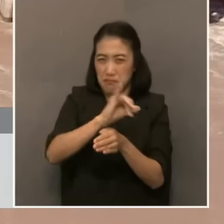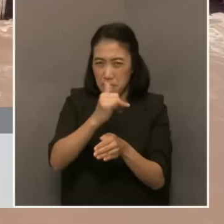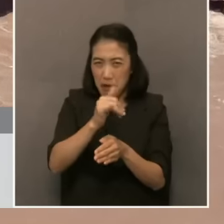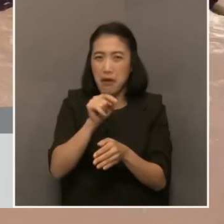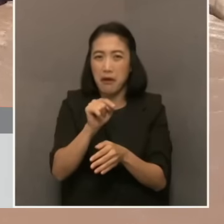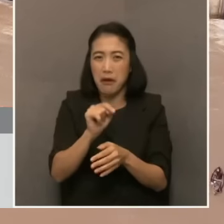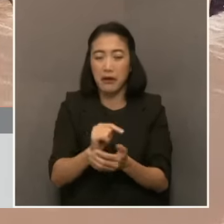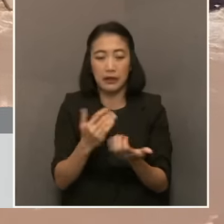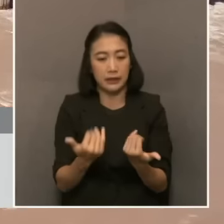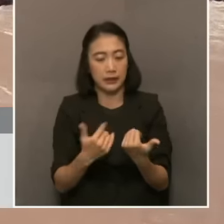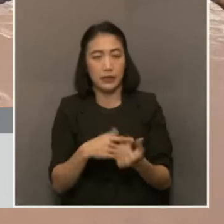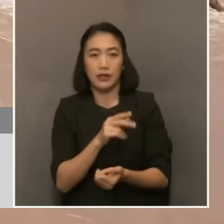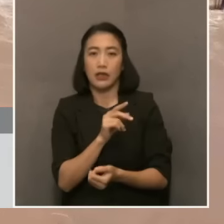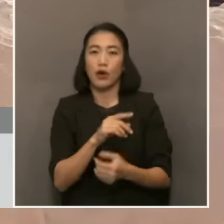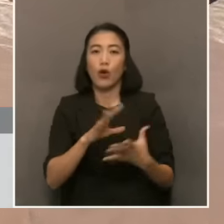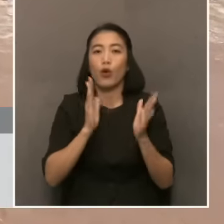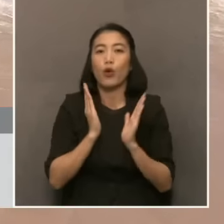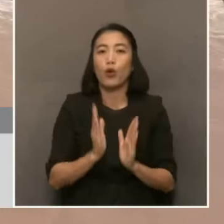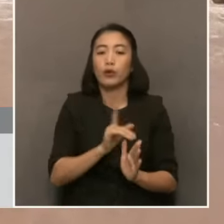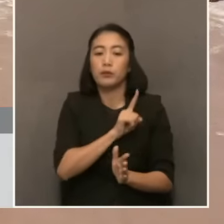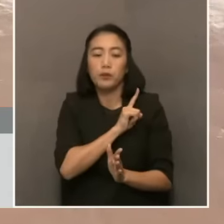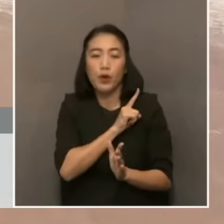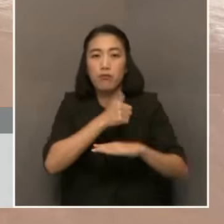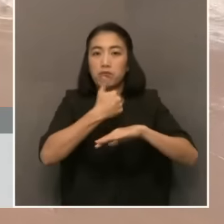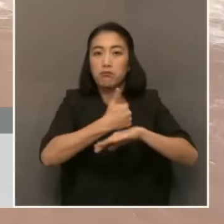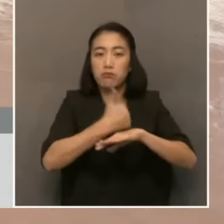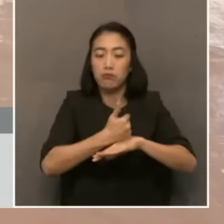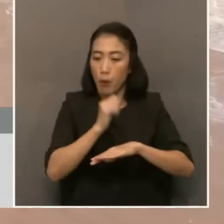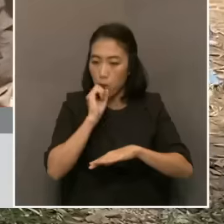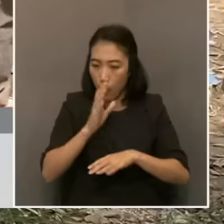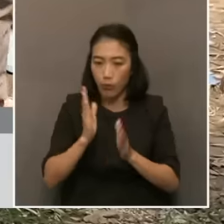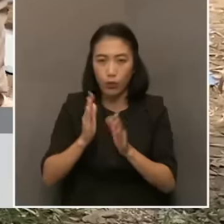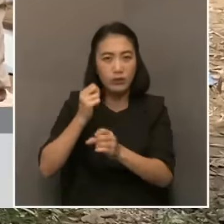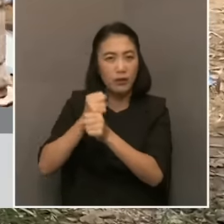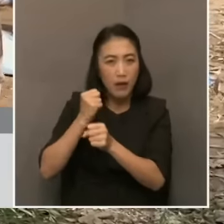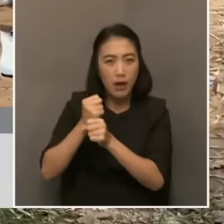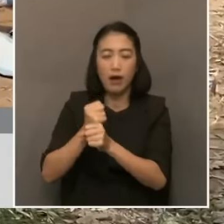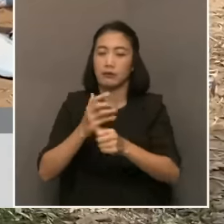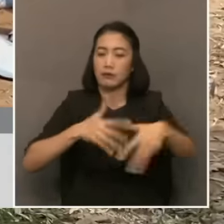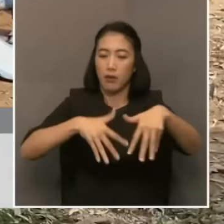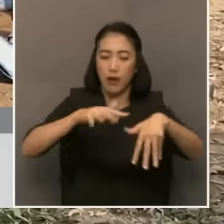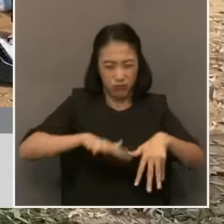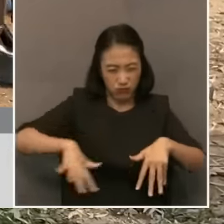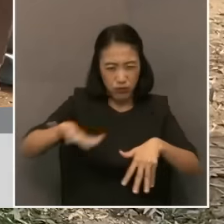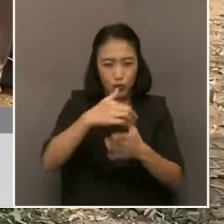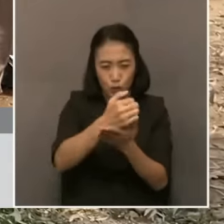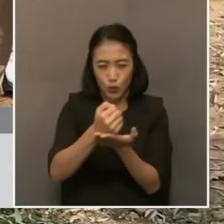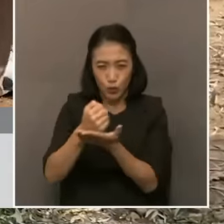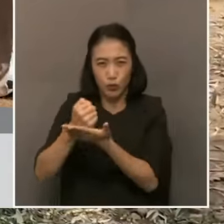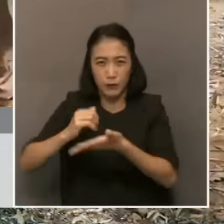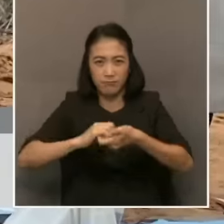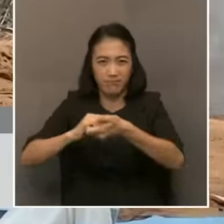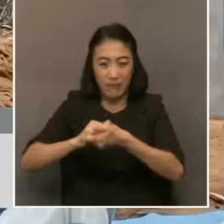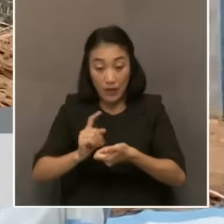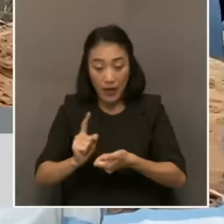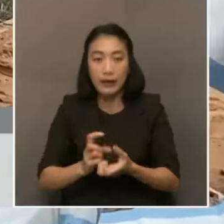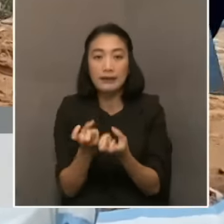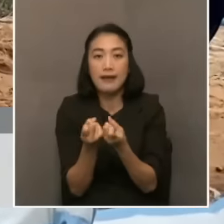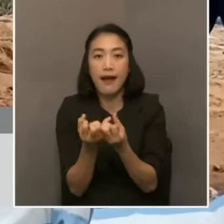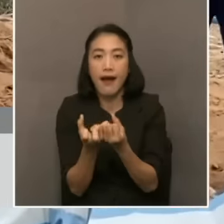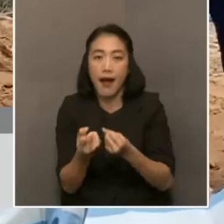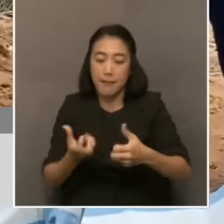ตำบลหาดอาสาค่ะก็นำทั้งเจ้าหน้าที่แล้วก็ชาวบ้านช่วยกันกรอกกระสอบทรายนำไปอุดบริเวณปากท่อระบายน้ำ